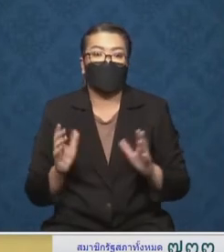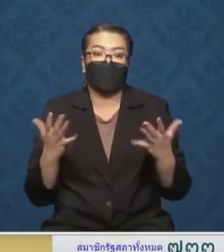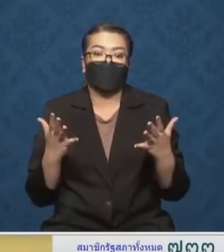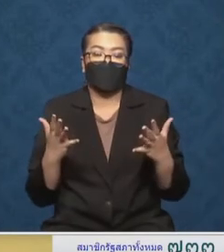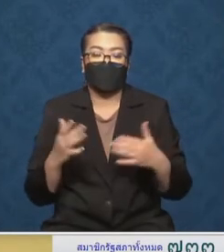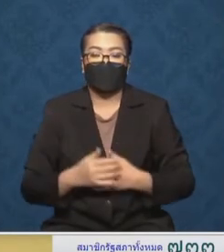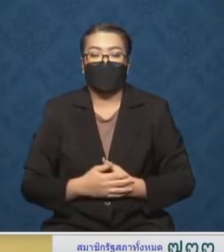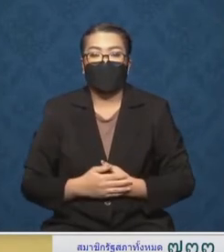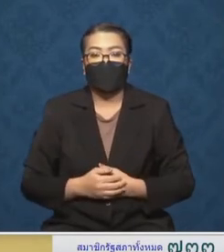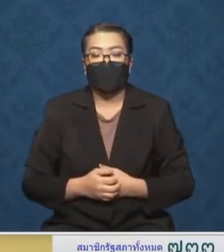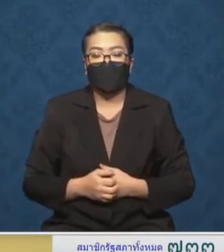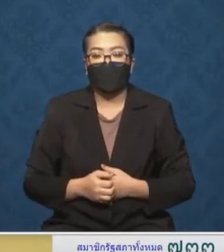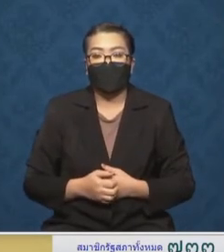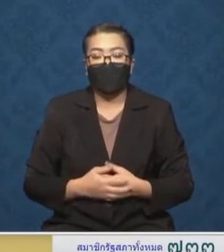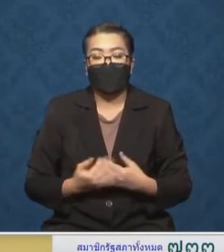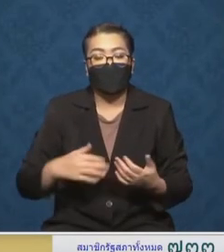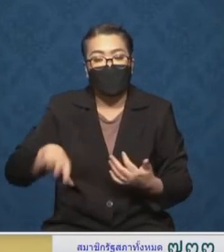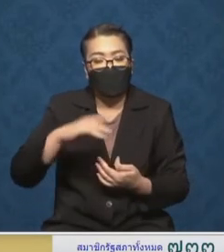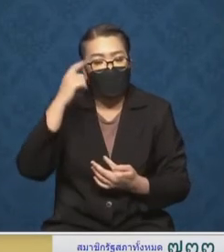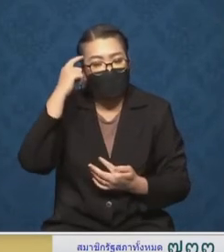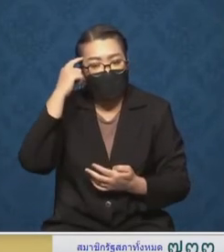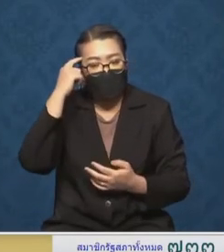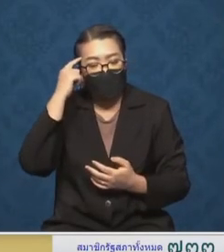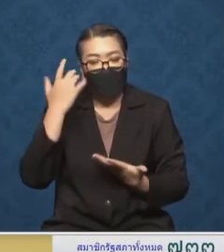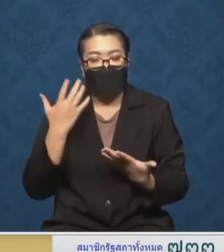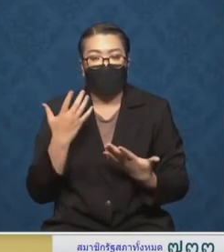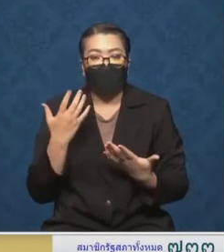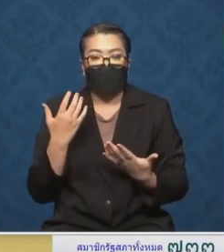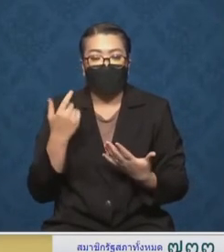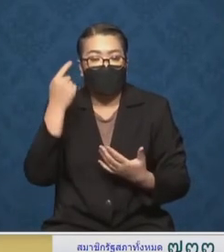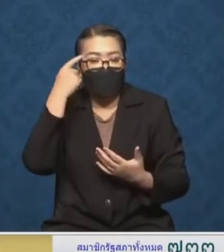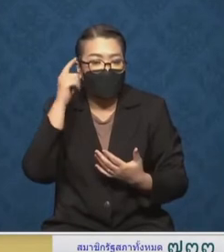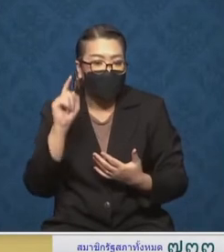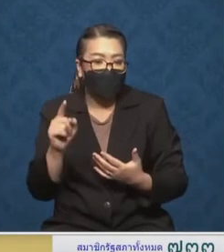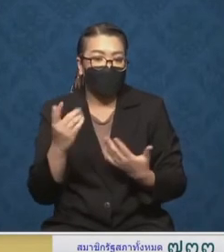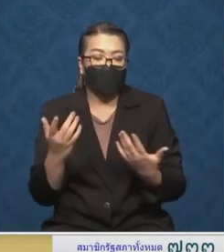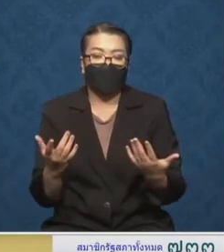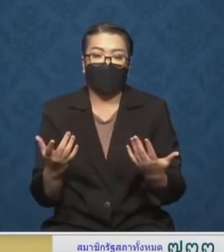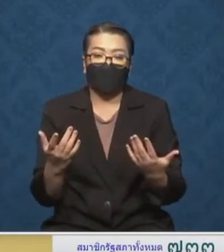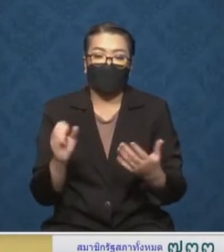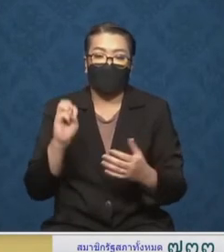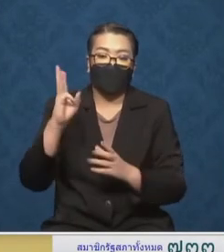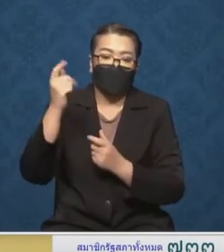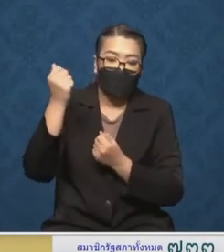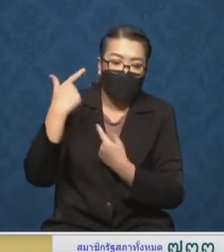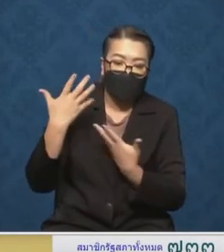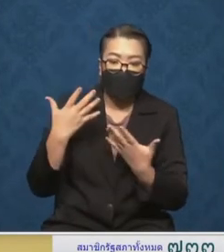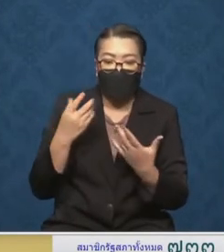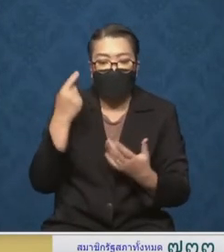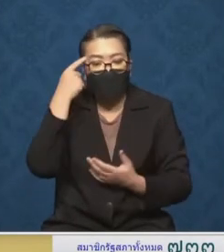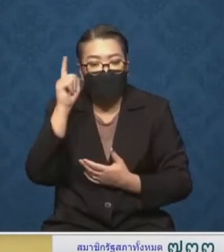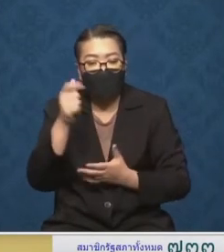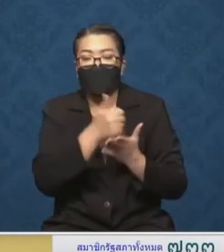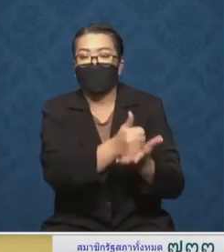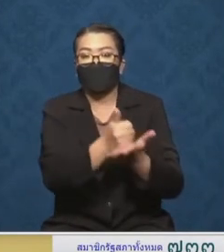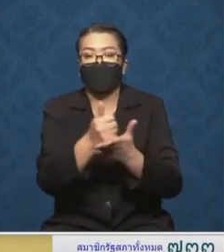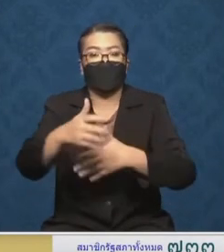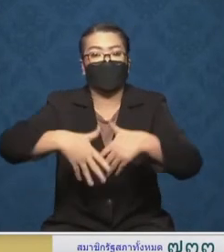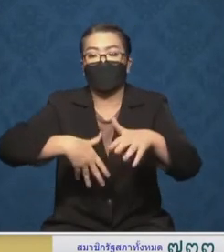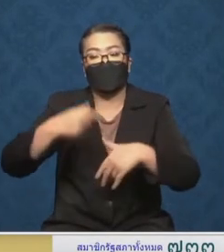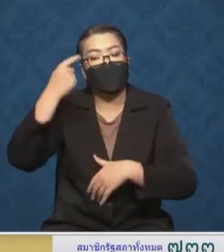เมืองที่ผูกขาดเราก็คงจะไม่มีเวลาเพียงพอที่จะเป็นนิจถึงเรื่องของสวัสดิการทั่วหน้าเพื่อช่วยเหลือประชาชน